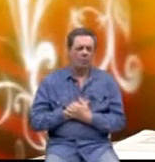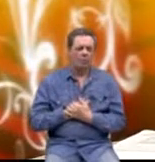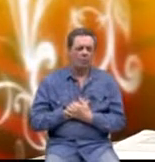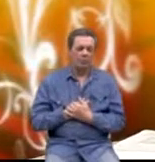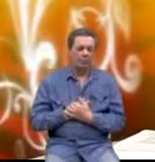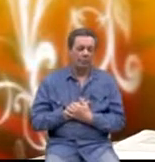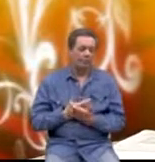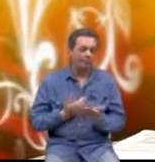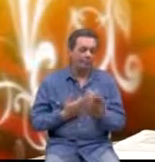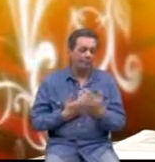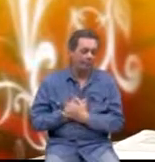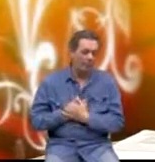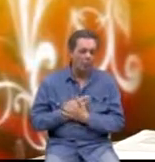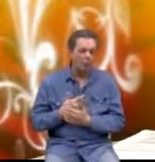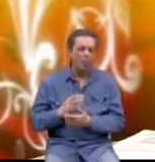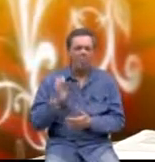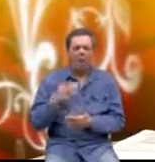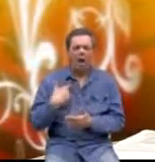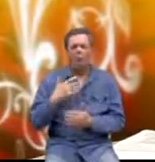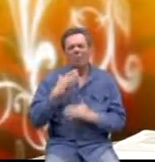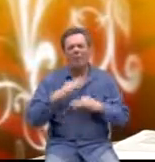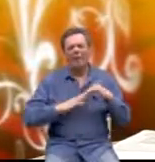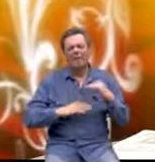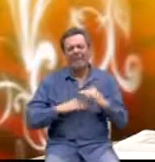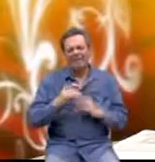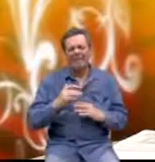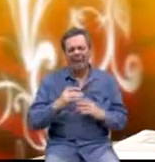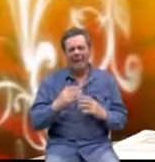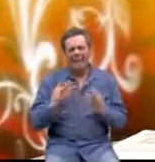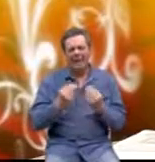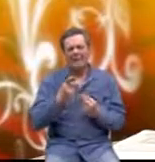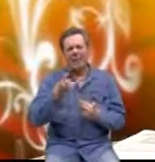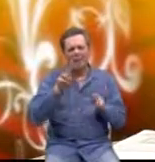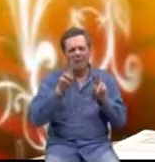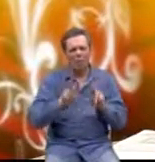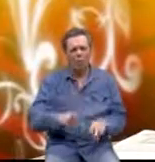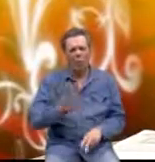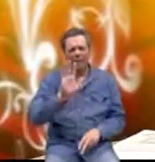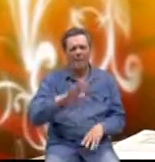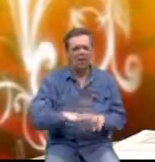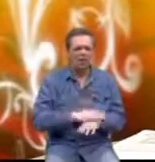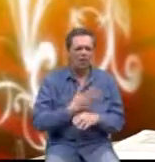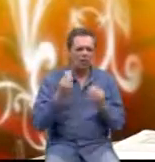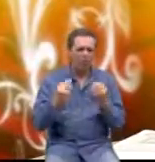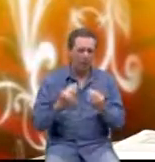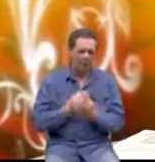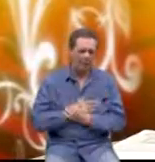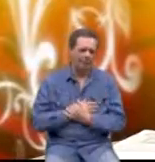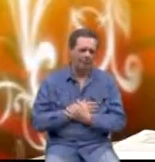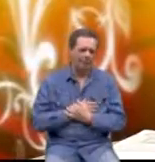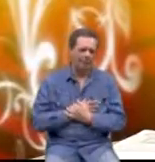10 godina. Samo kvalitetna zajednica može vam ostvariti vaš osjećaj dobrote u vašoj